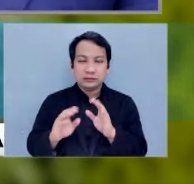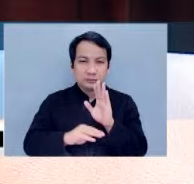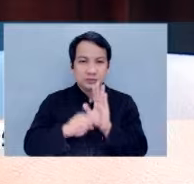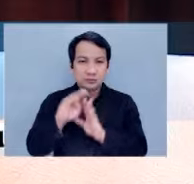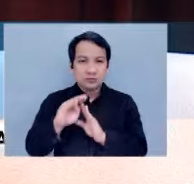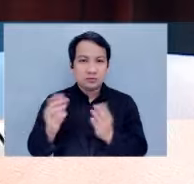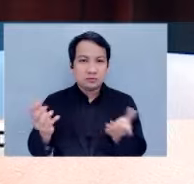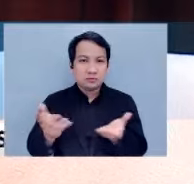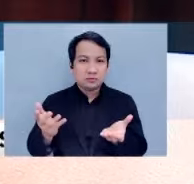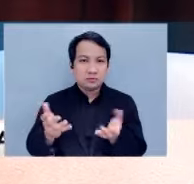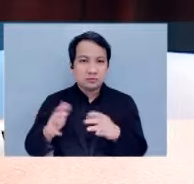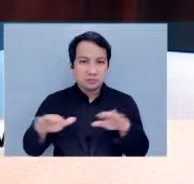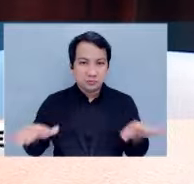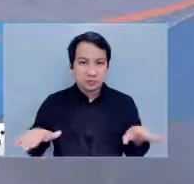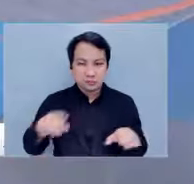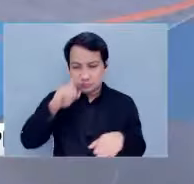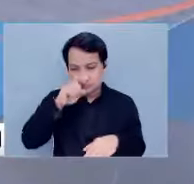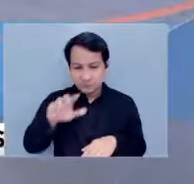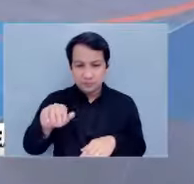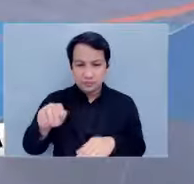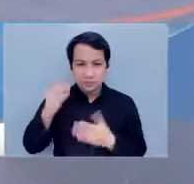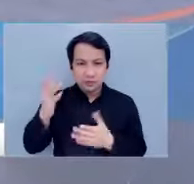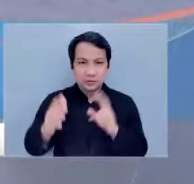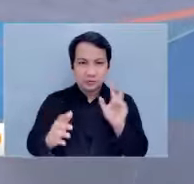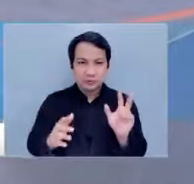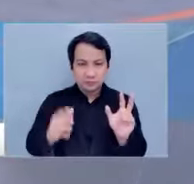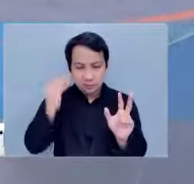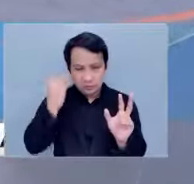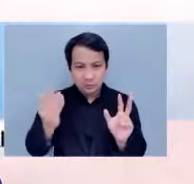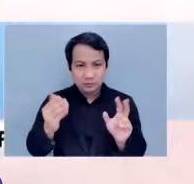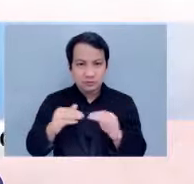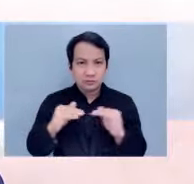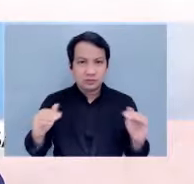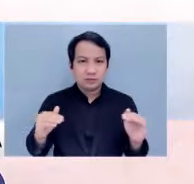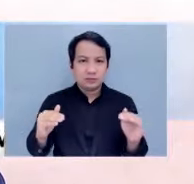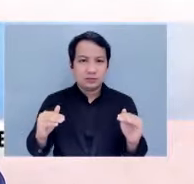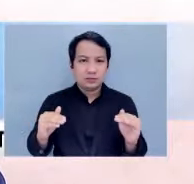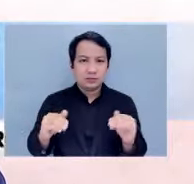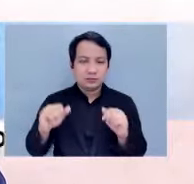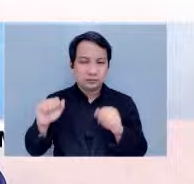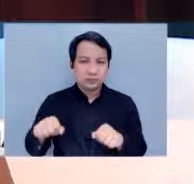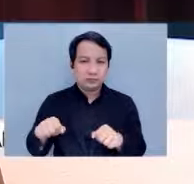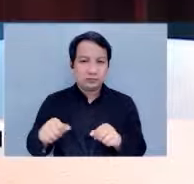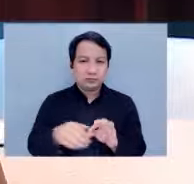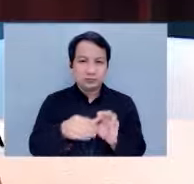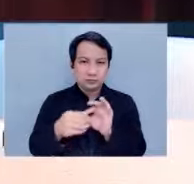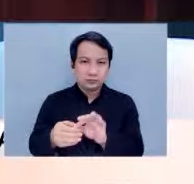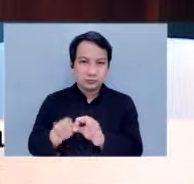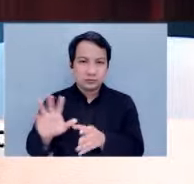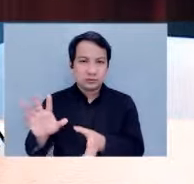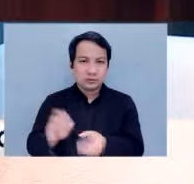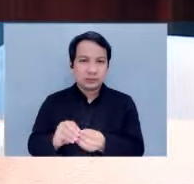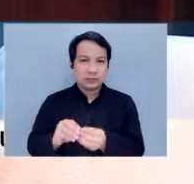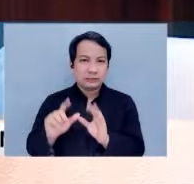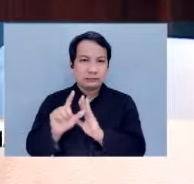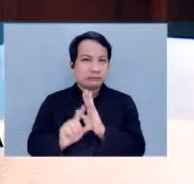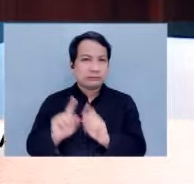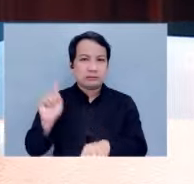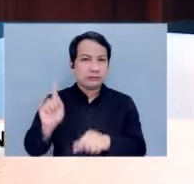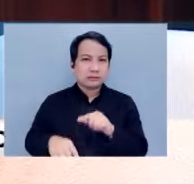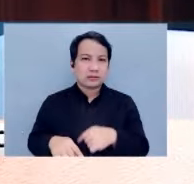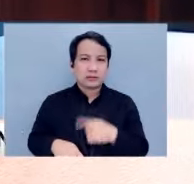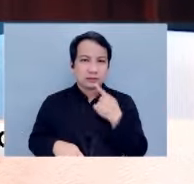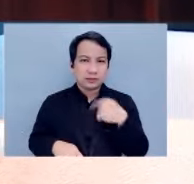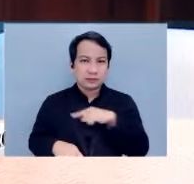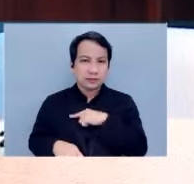mga bata, mga 15 years old, parang 30 years old na mag-isip. Yes. Ng, kaya yung responsibilidad, pero legally speaking, hindi pa rin. Hindi pa siya emancipated.